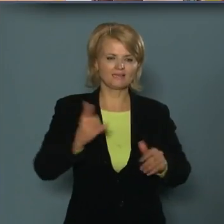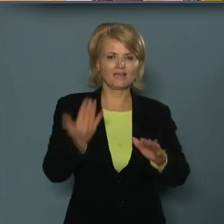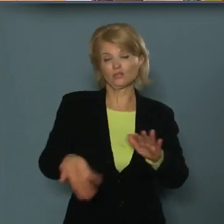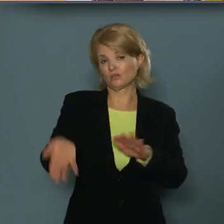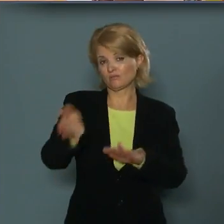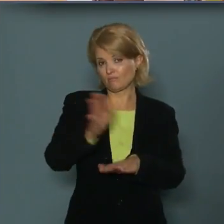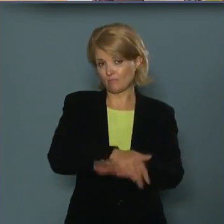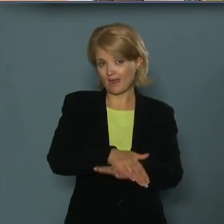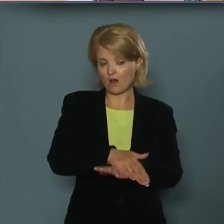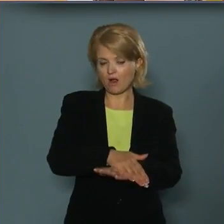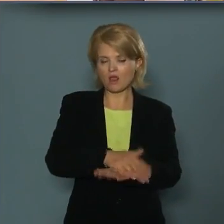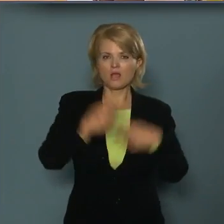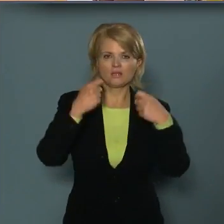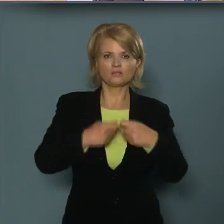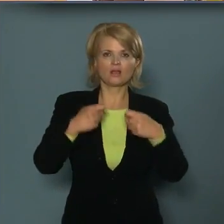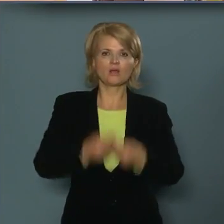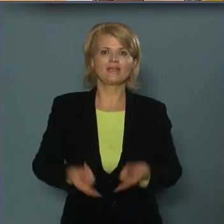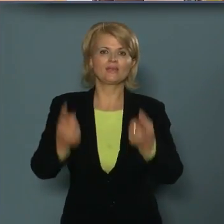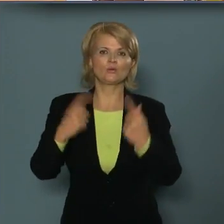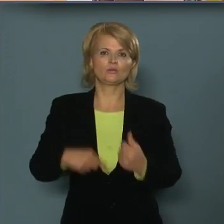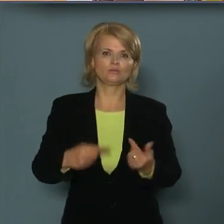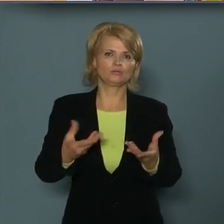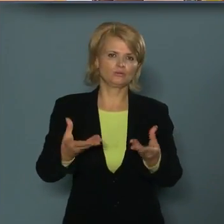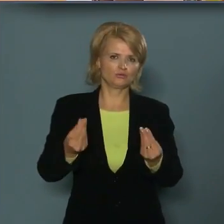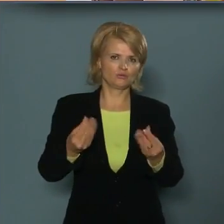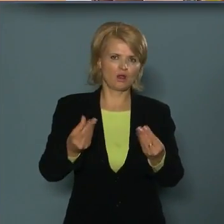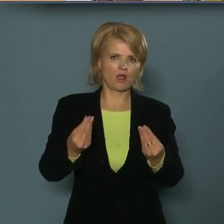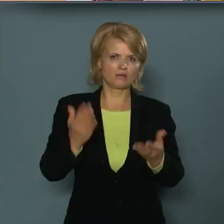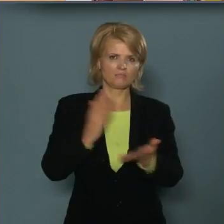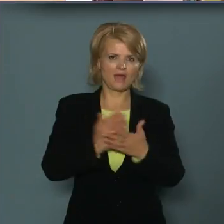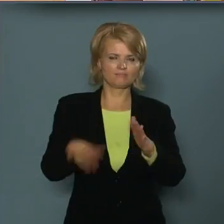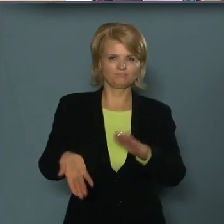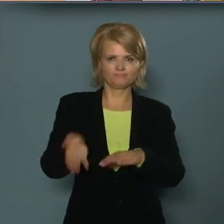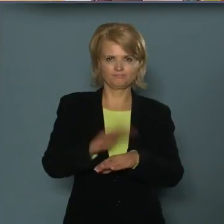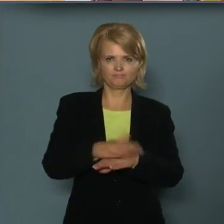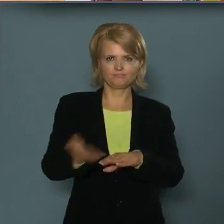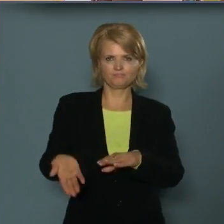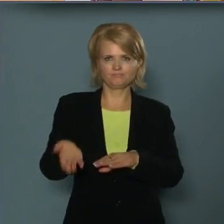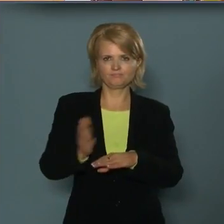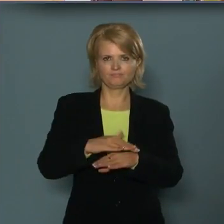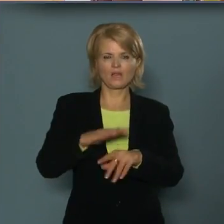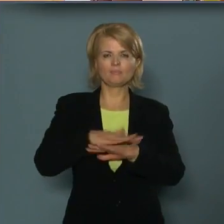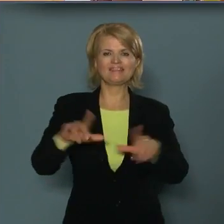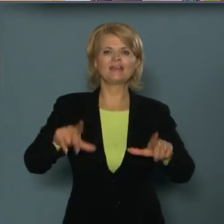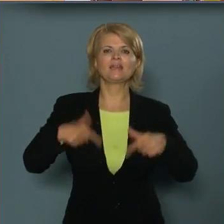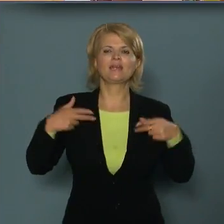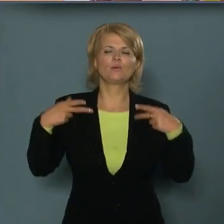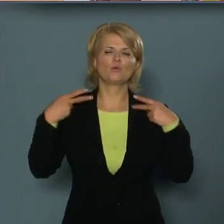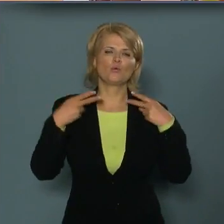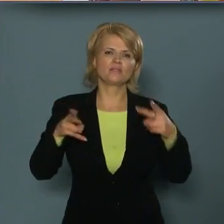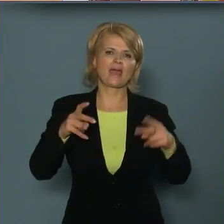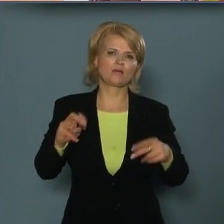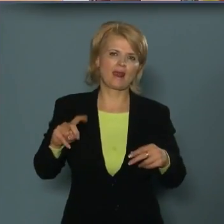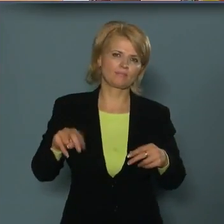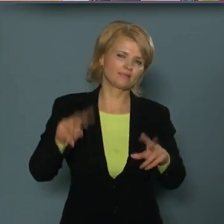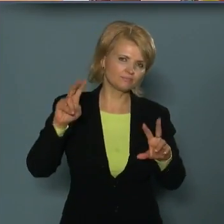meghal, hát tagjaink közül is jó néhányan elmentek a mindenélők útján.